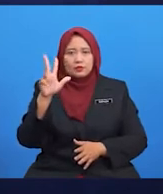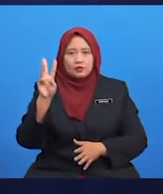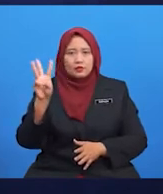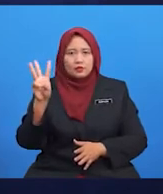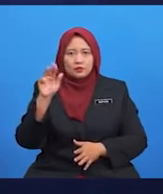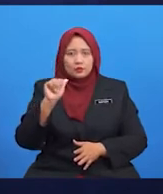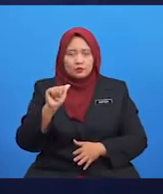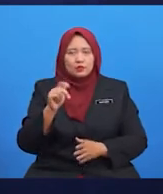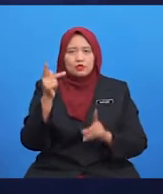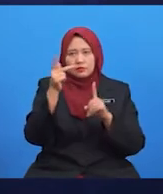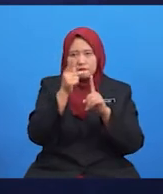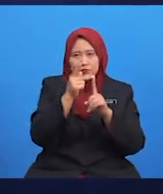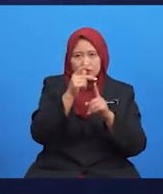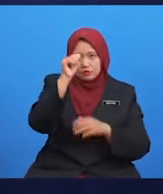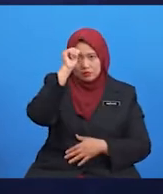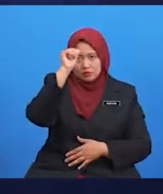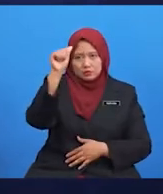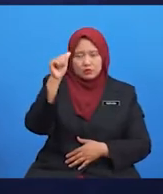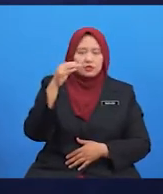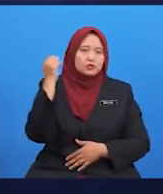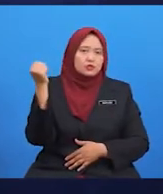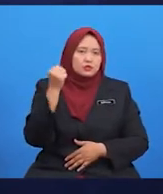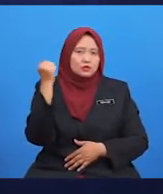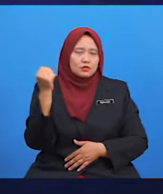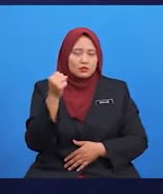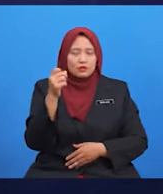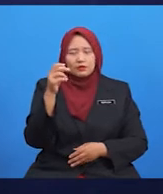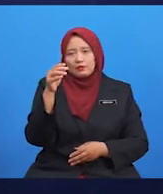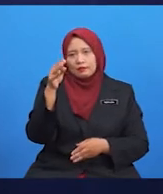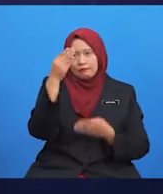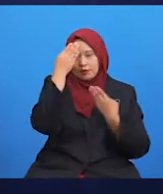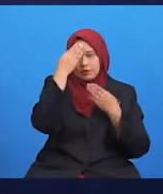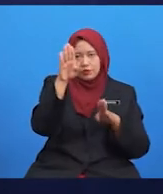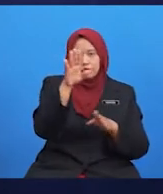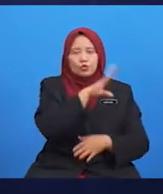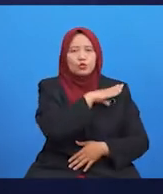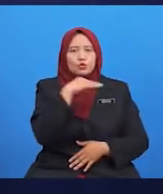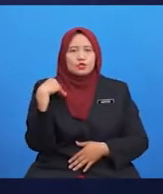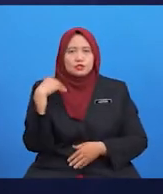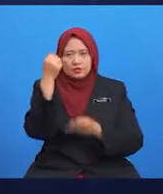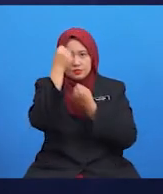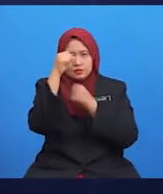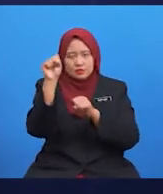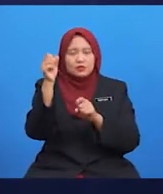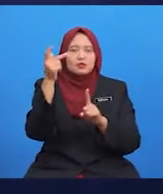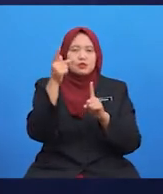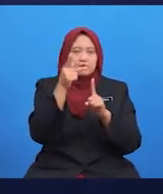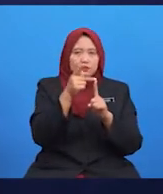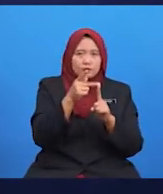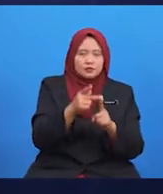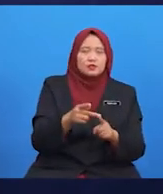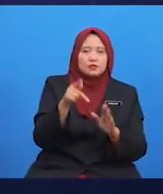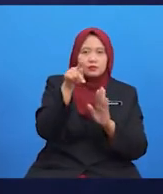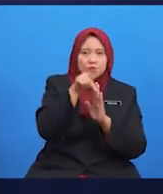sentiasa patuh dan setia kepada penciptanya. Ayat yang saya bacakan